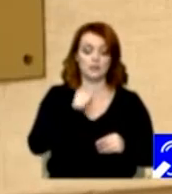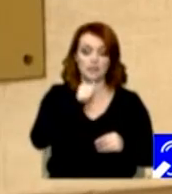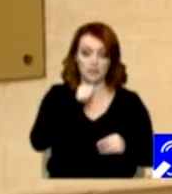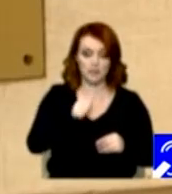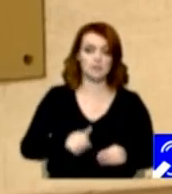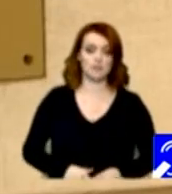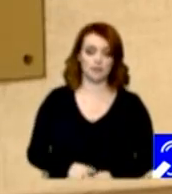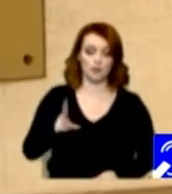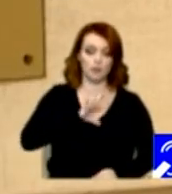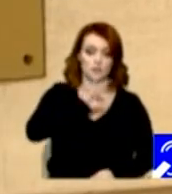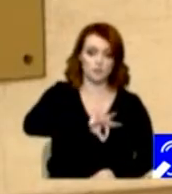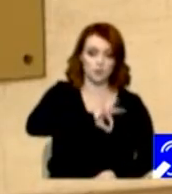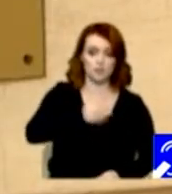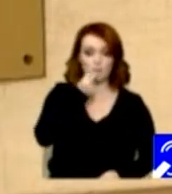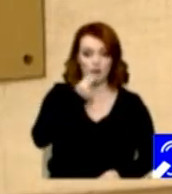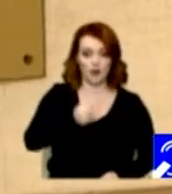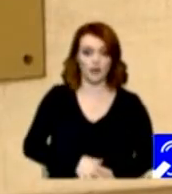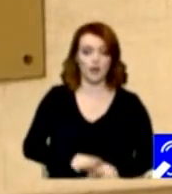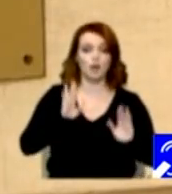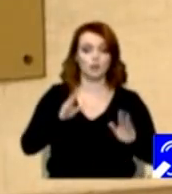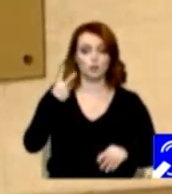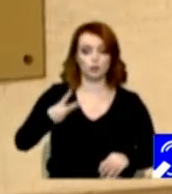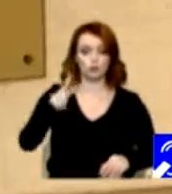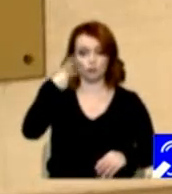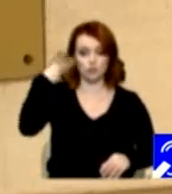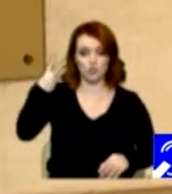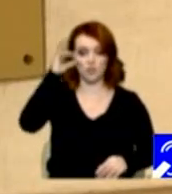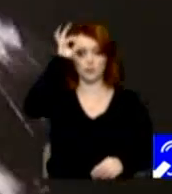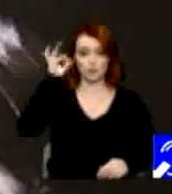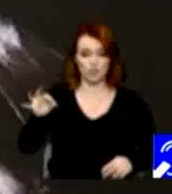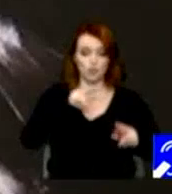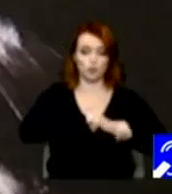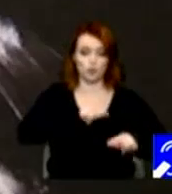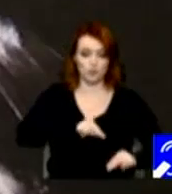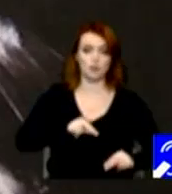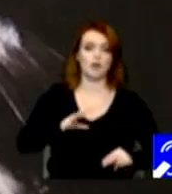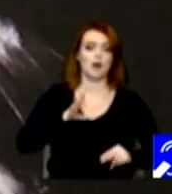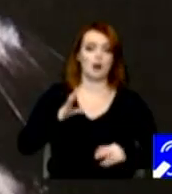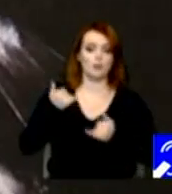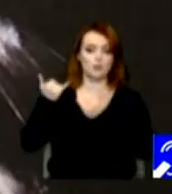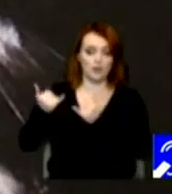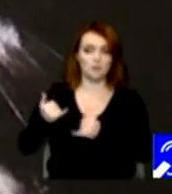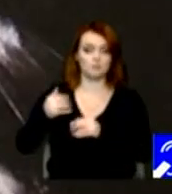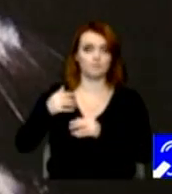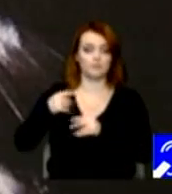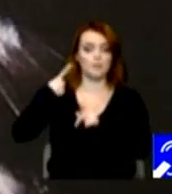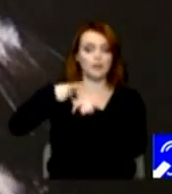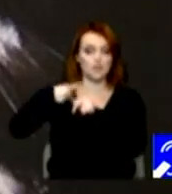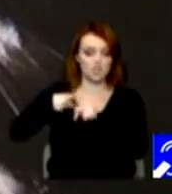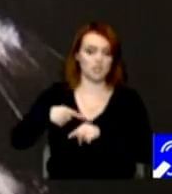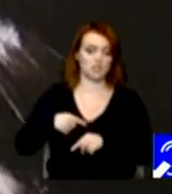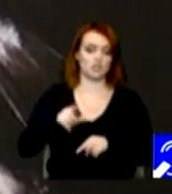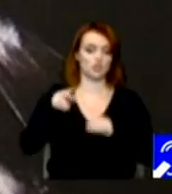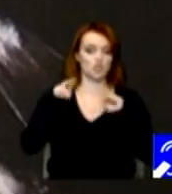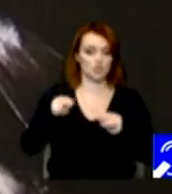cadrul procesului de evaluare doar 23% dintre angajații ansamblu au primit calificativul pozitiv la testul de Integritate